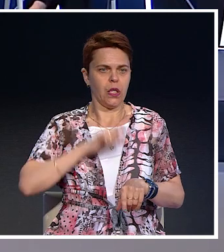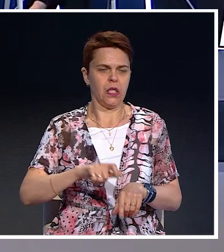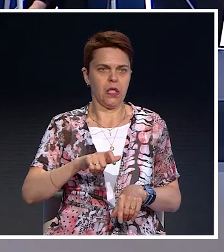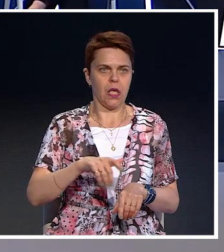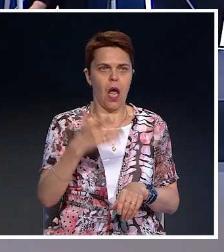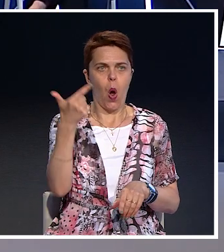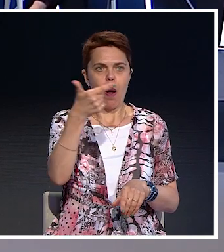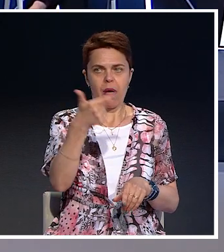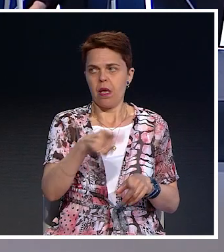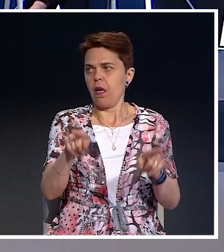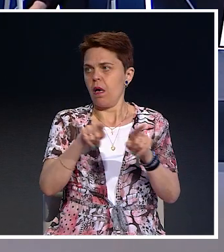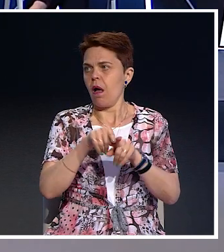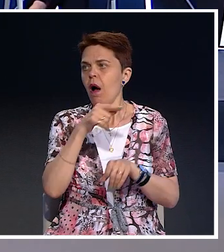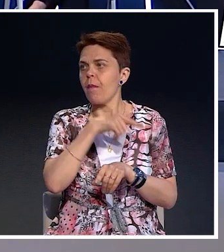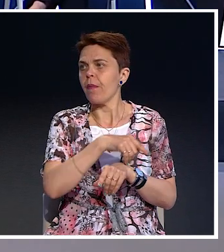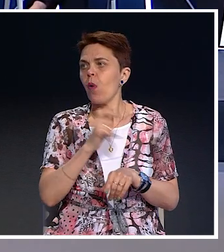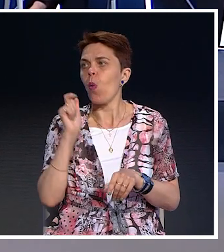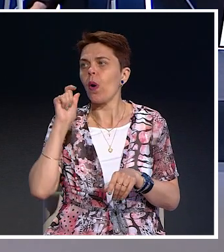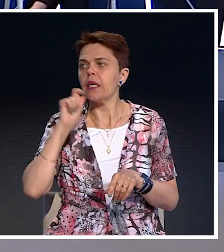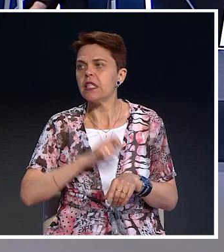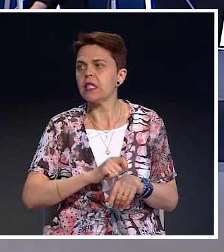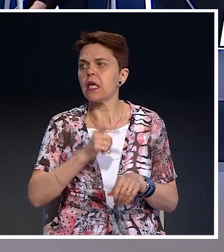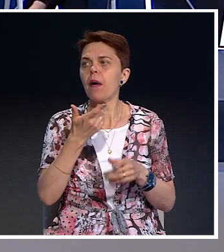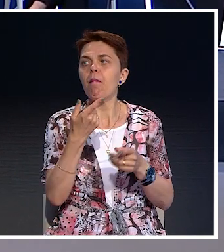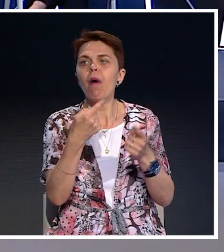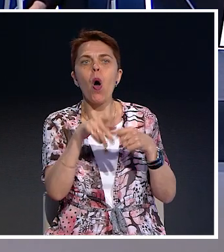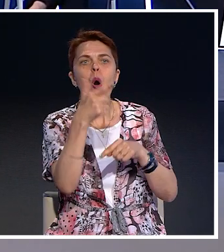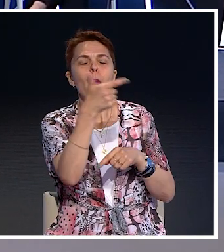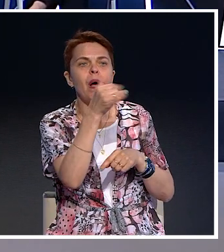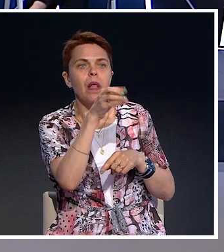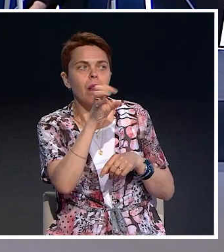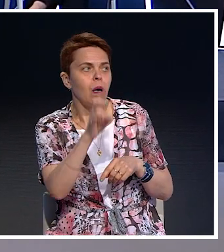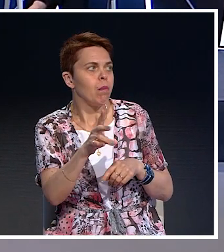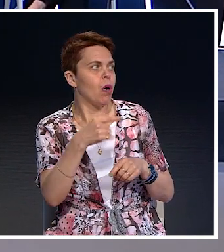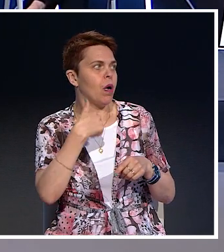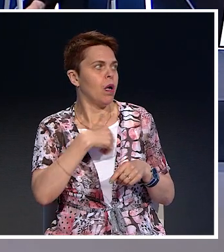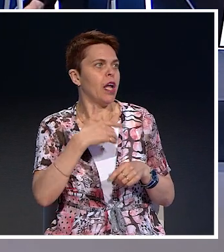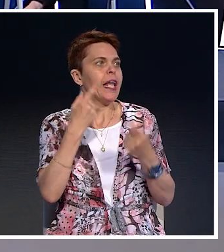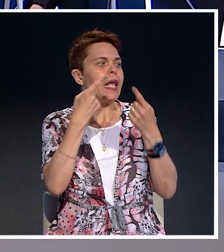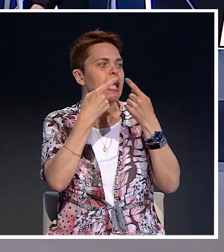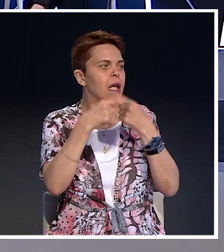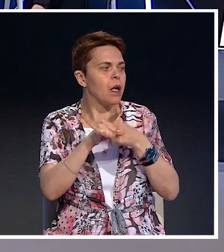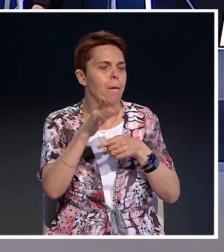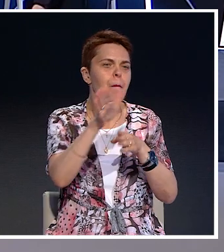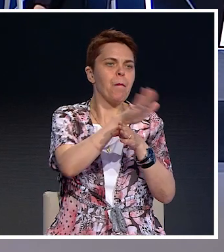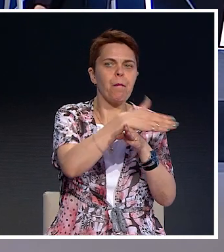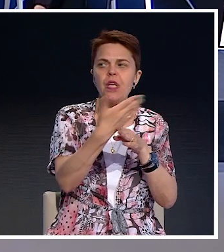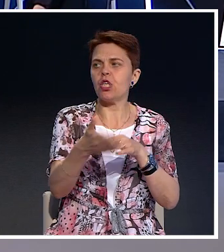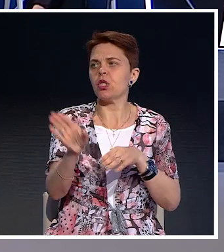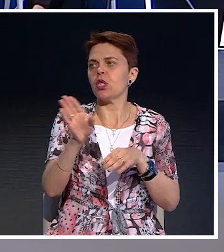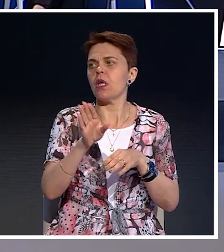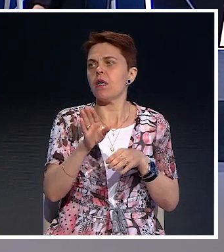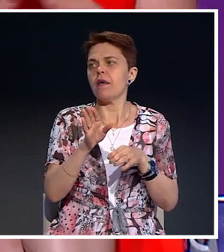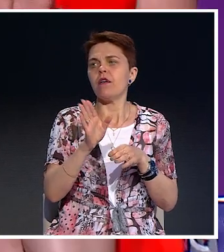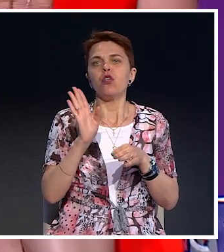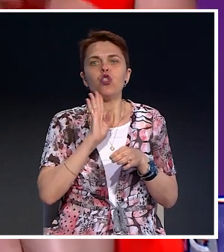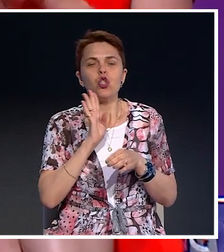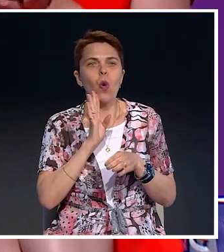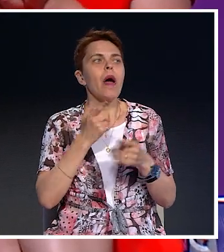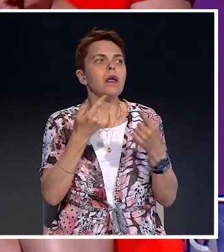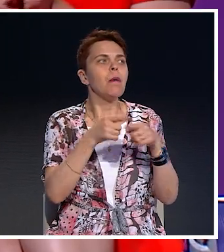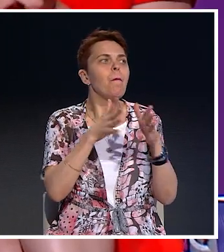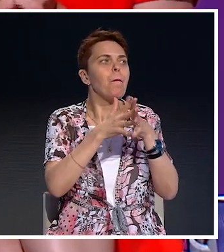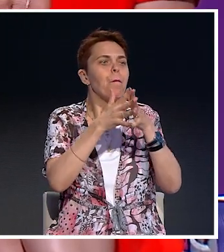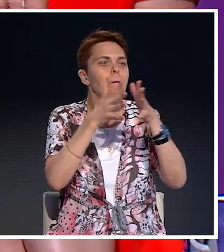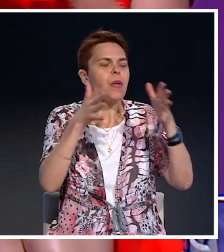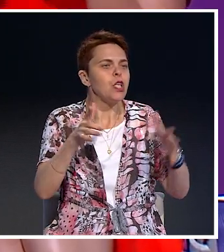громадяни. А давайте ми запропонуємо українським громадянам іншу модель поведінки, іншу модель взаємин між чоловіком і жінкою. І я переконана, що